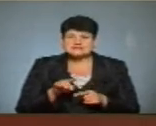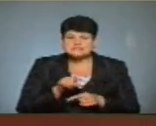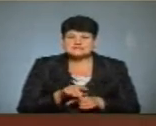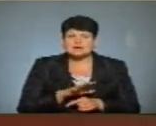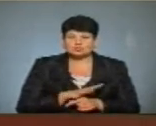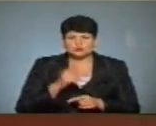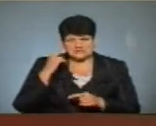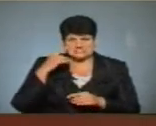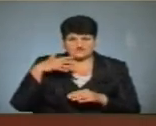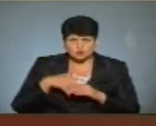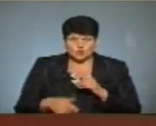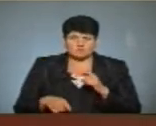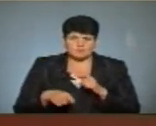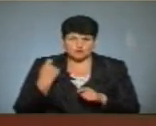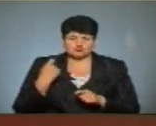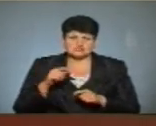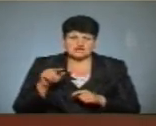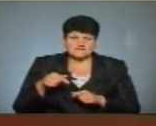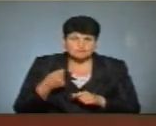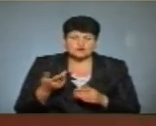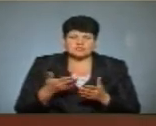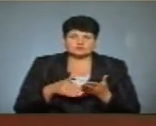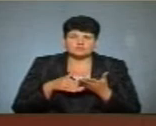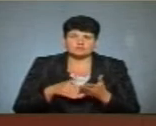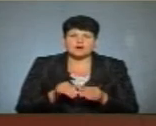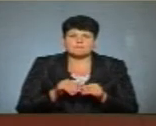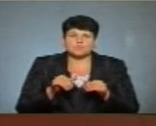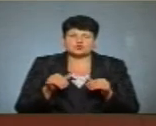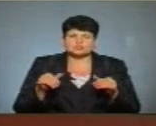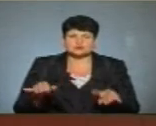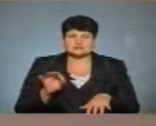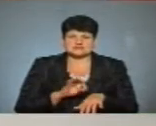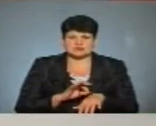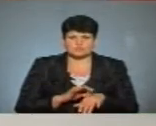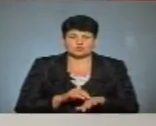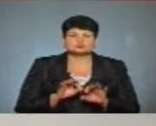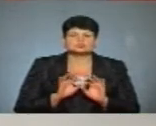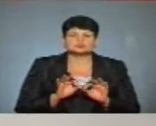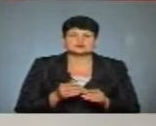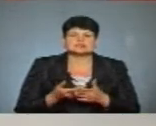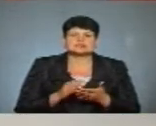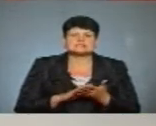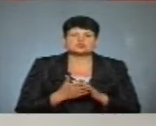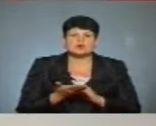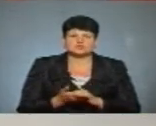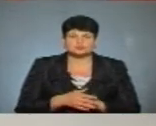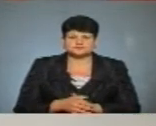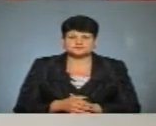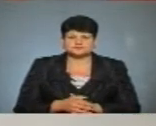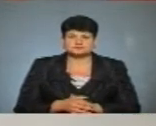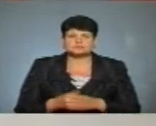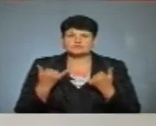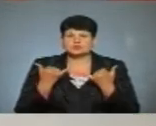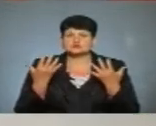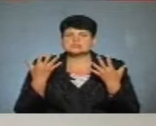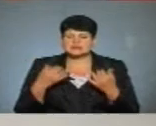саме свідоме порушення вимог, і які сприяють поширенню захворювання. Прокоментуйте, будь ласка, цю ситуацію. На сьогоднішній